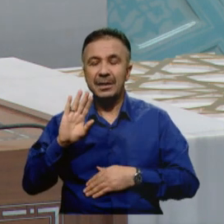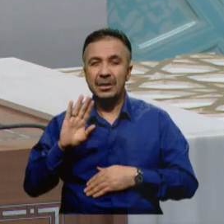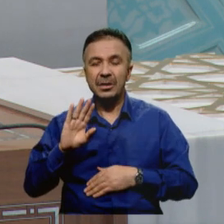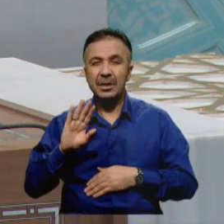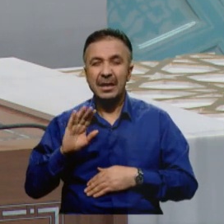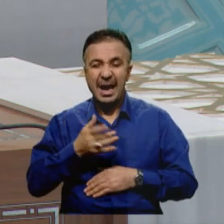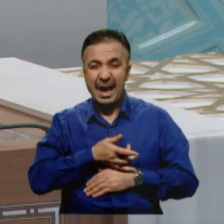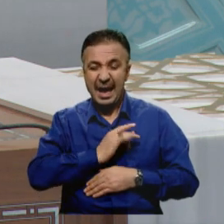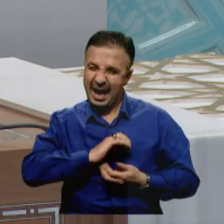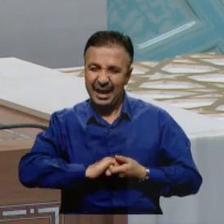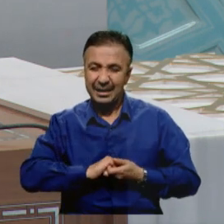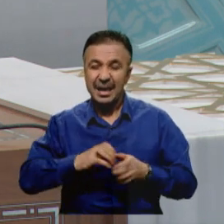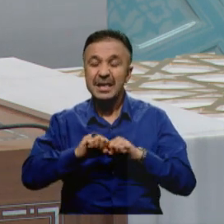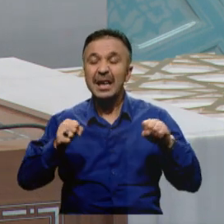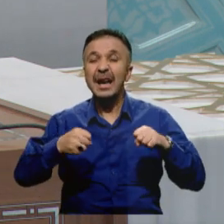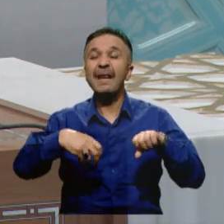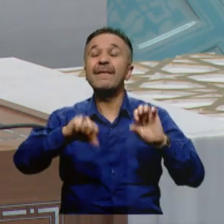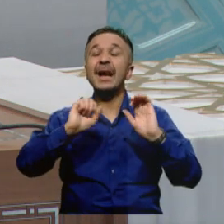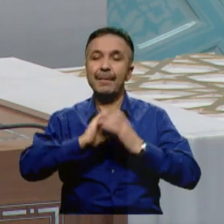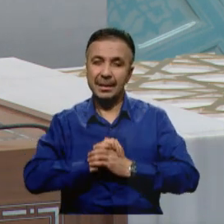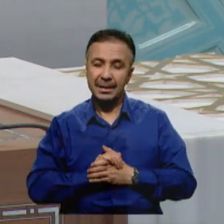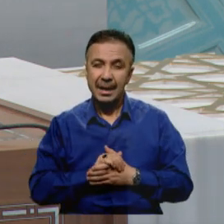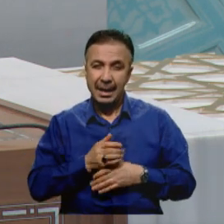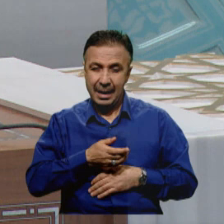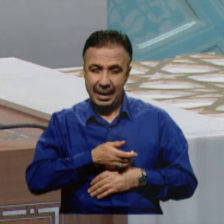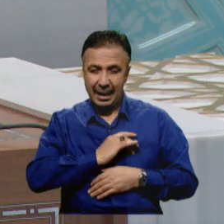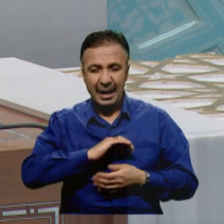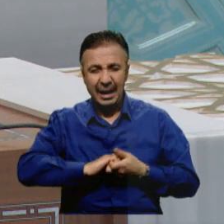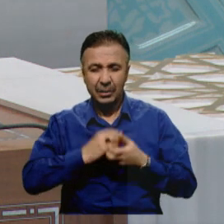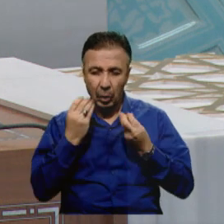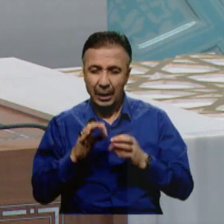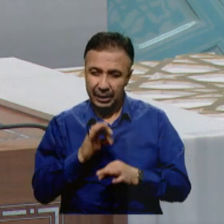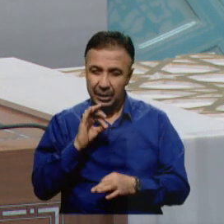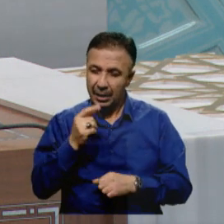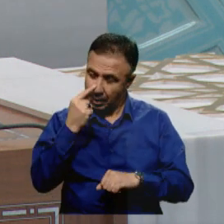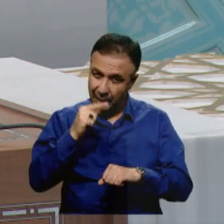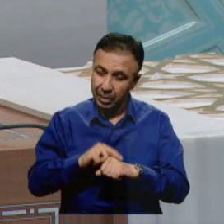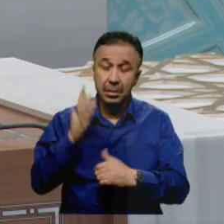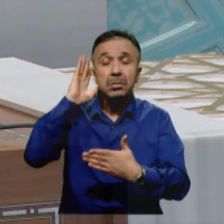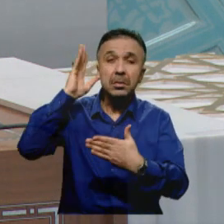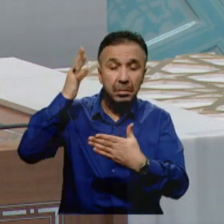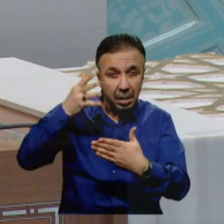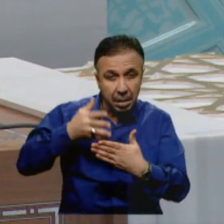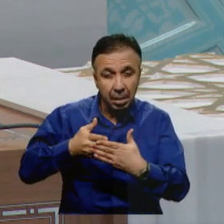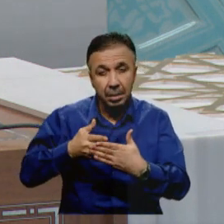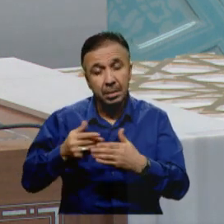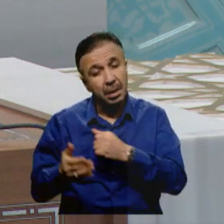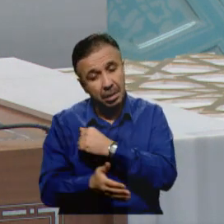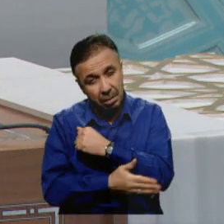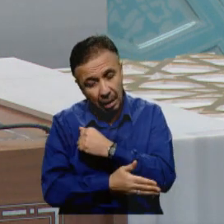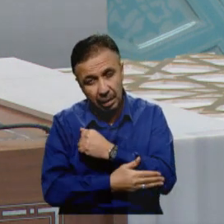ihlasına zarar veremez. İhlaslı olan kişi de, yani inancında, ibadetinde, hayır